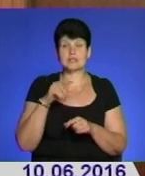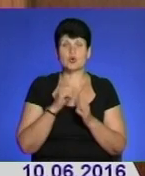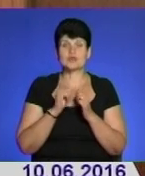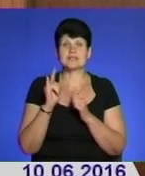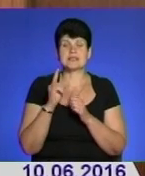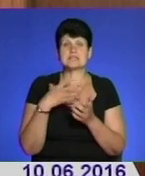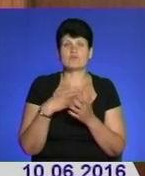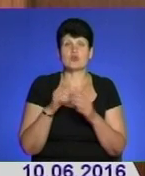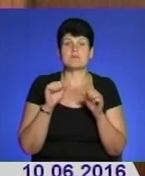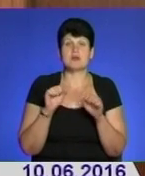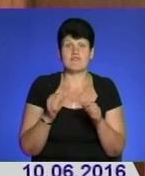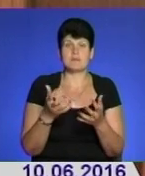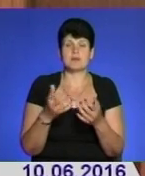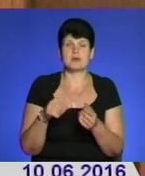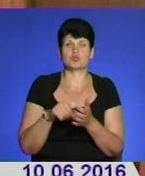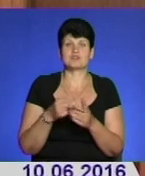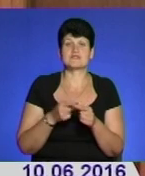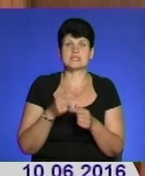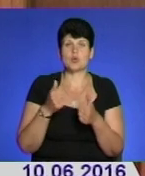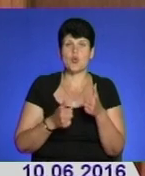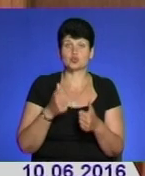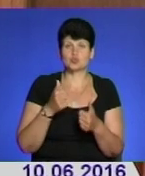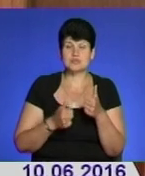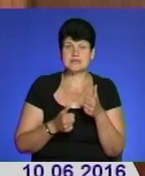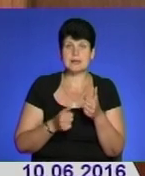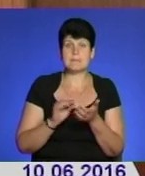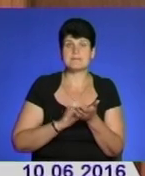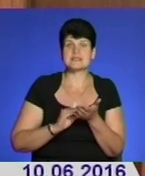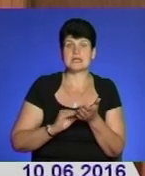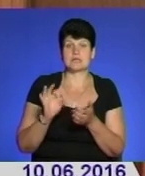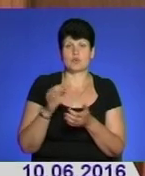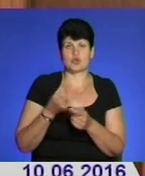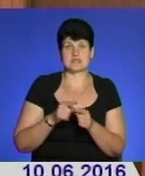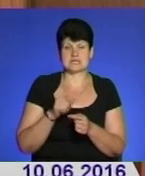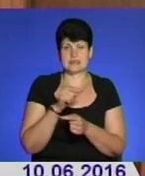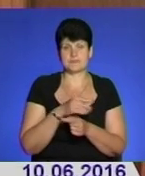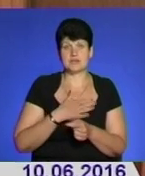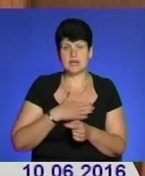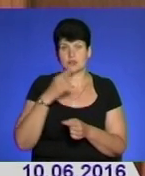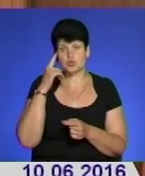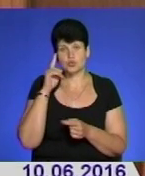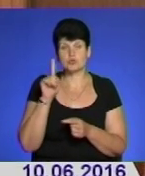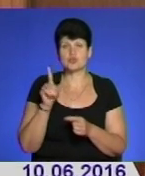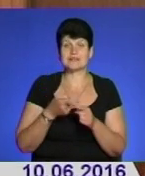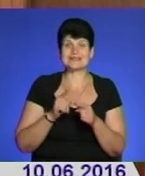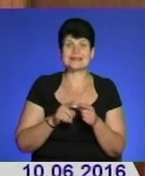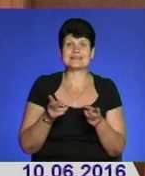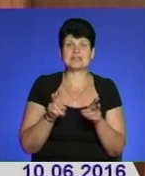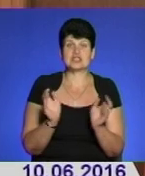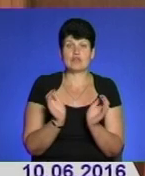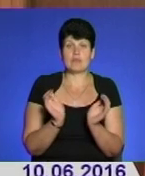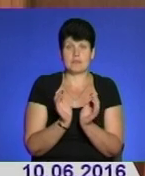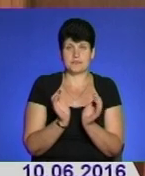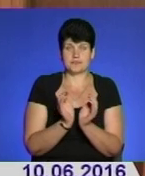свої права, брати участь в таких конкурсах і писати про це. Я думаю, що це залишиться в маленьких кругах,